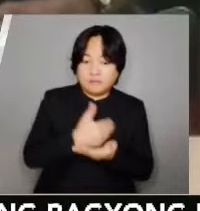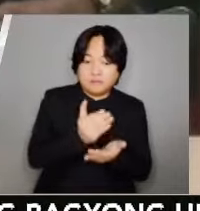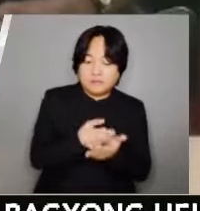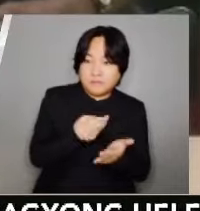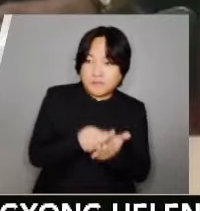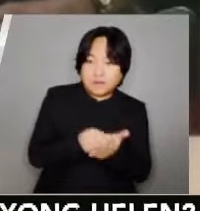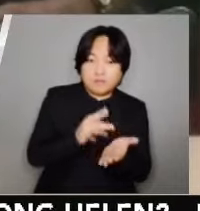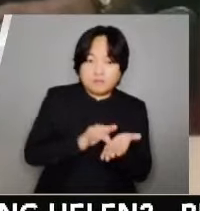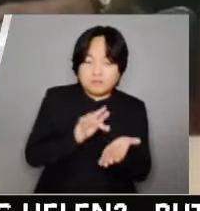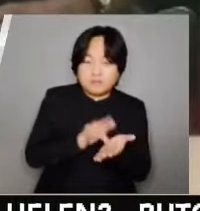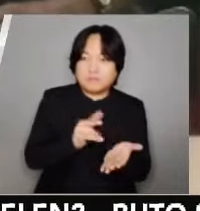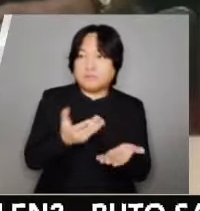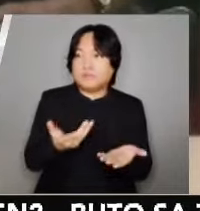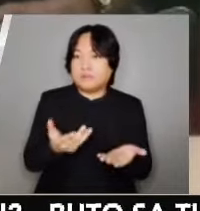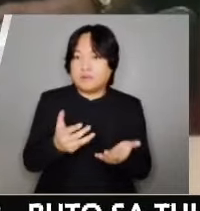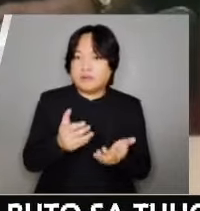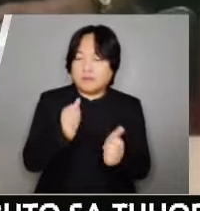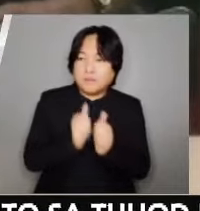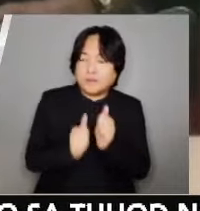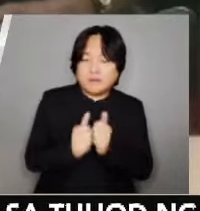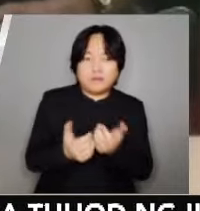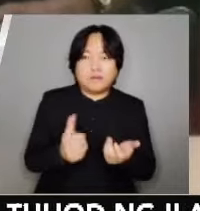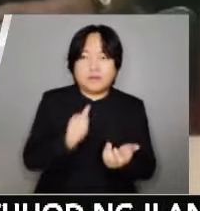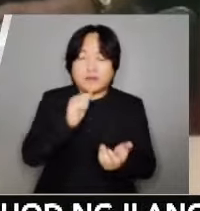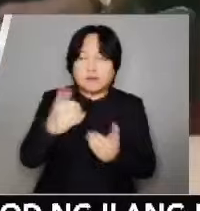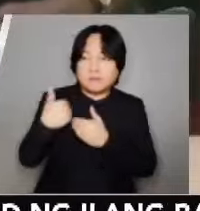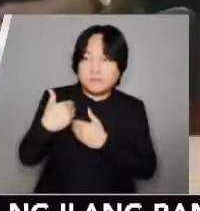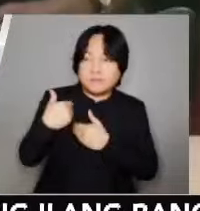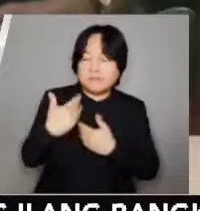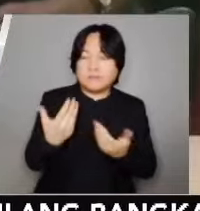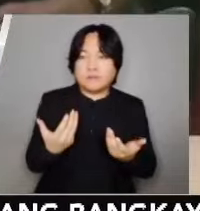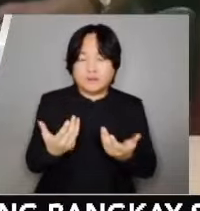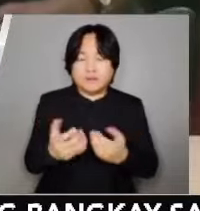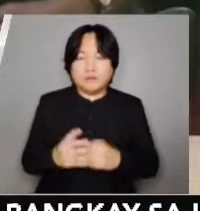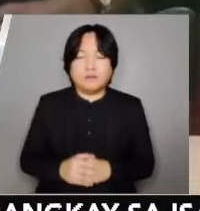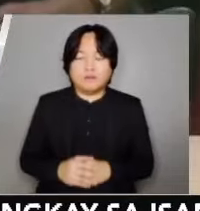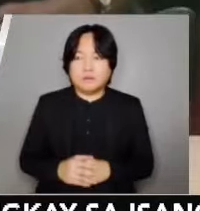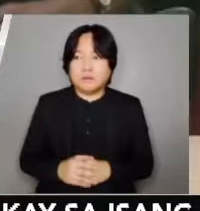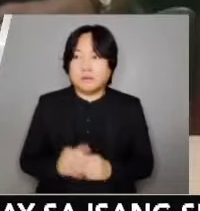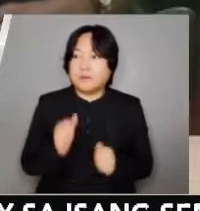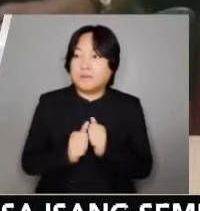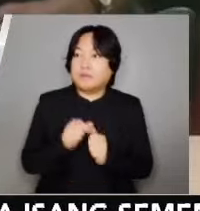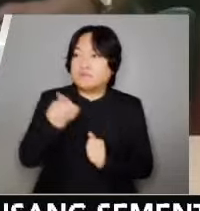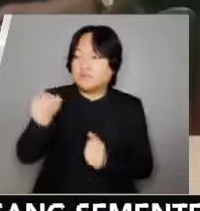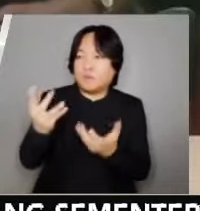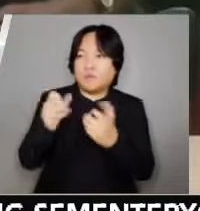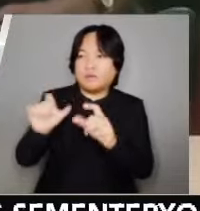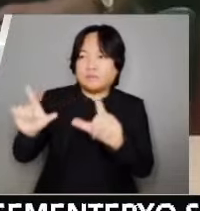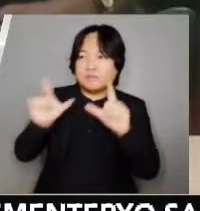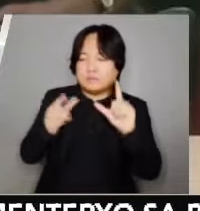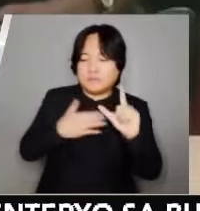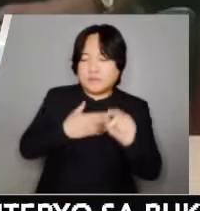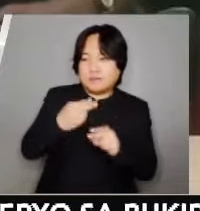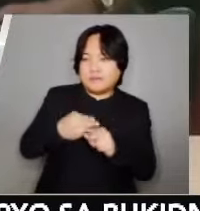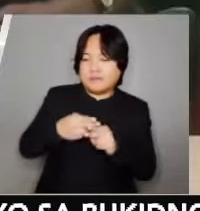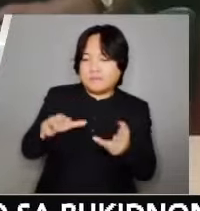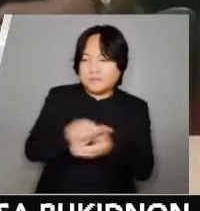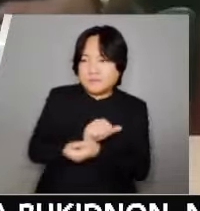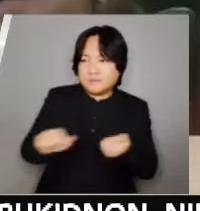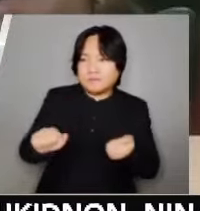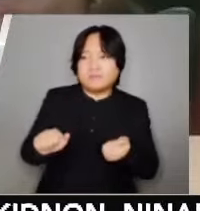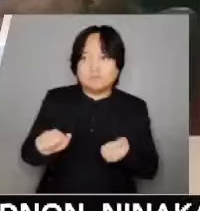governance. Instead, it is solely aimed at discrediting my name and my office to